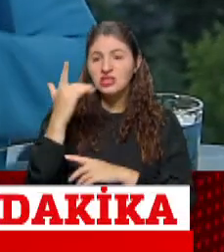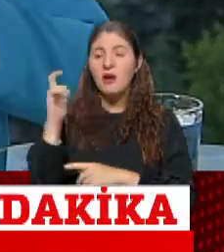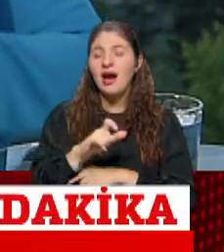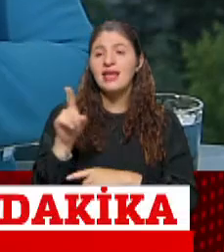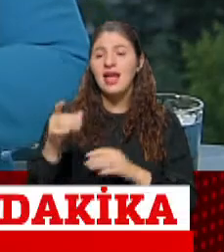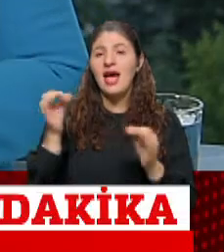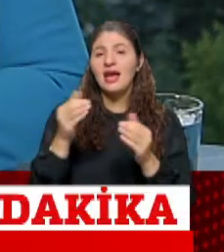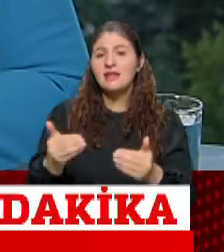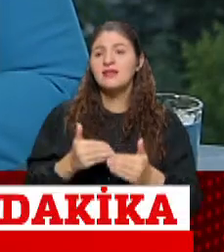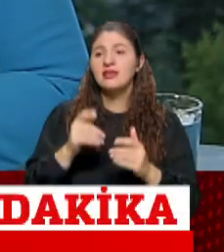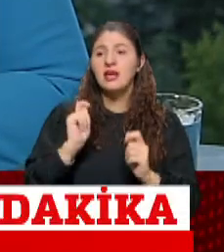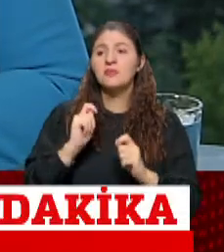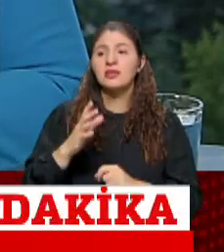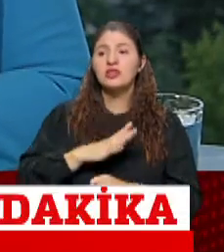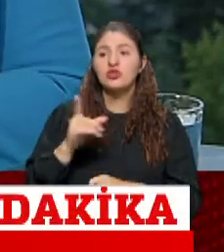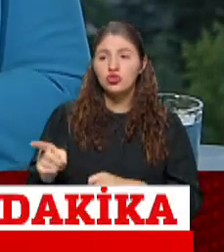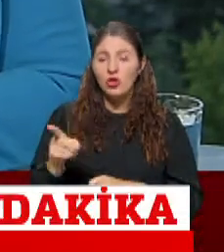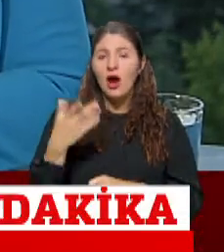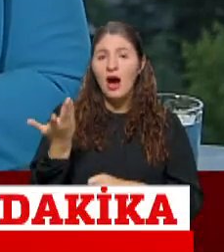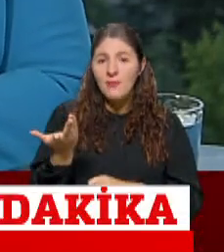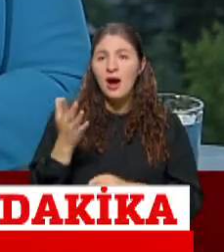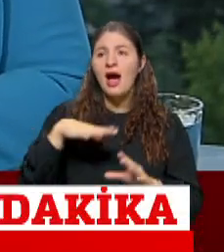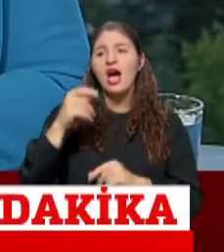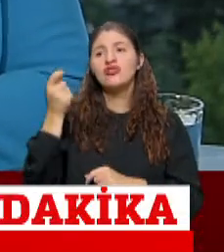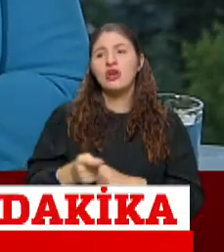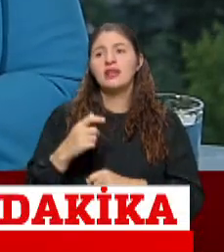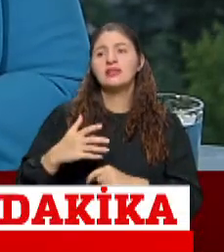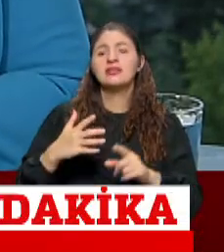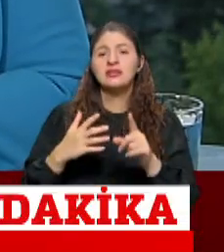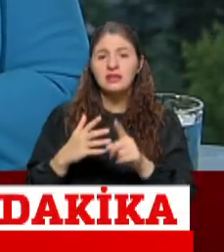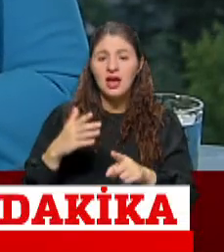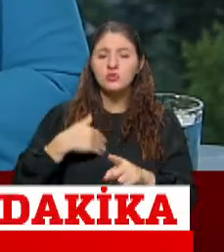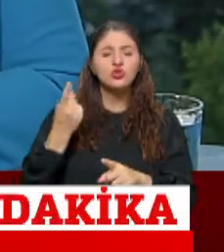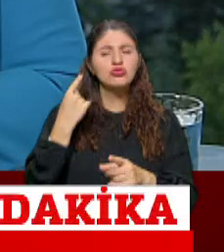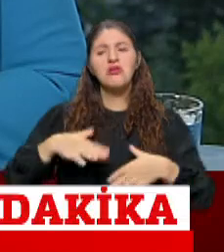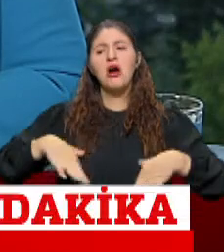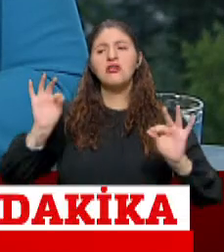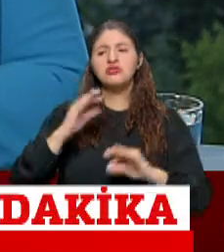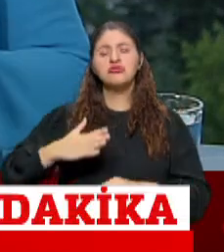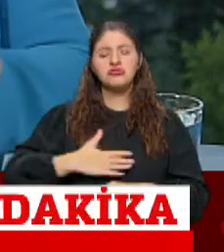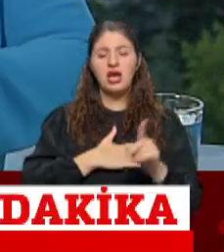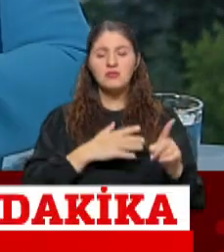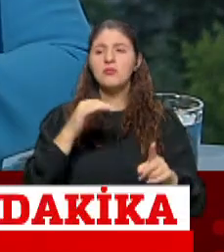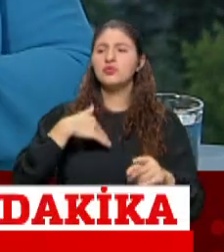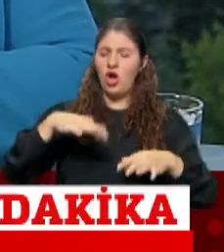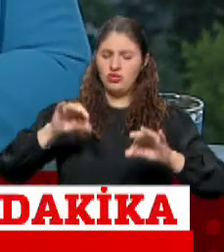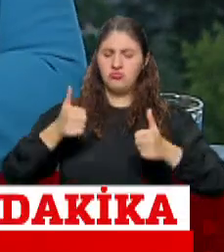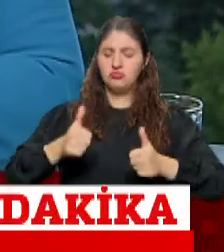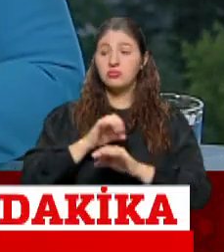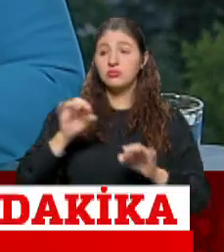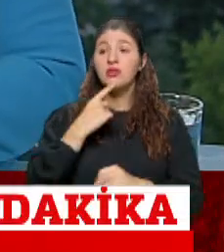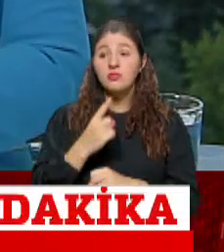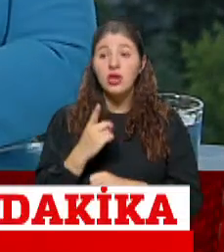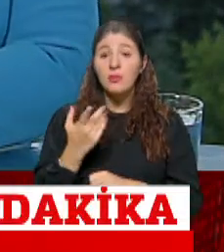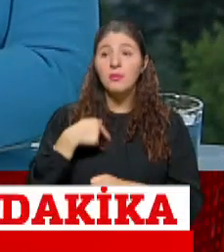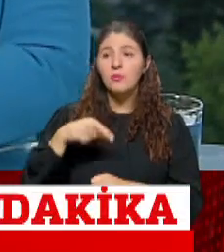ayında erken yapılmasını istiyor diyorlar. Ama her halükarda CHP biz dünden razıyız, bugünden hazırız diye tezini söylemişti. Ama öte